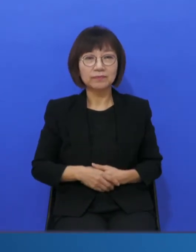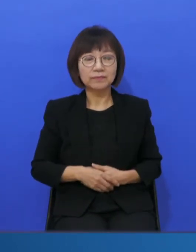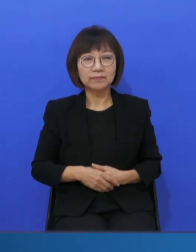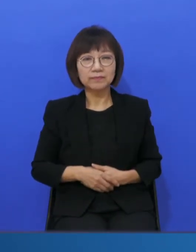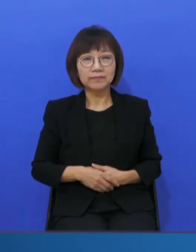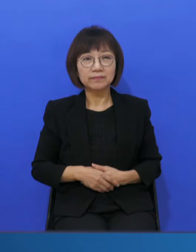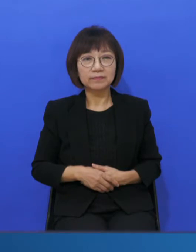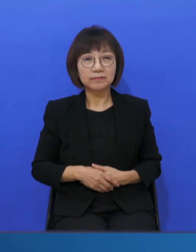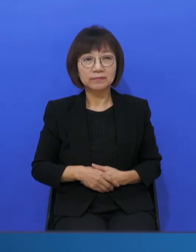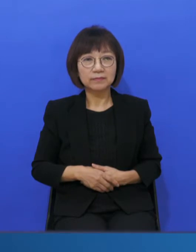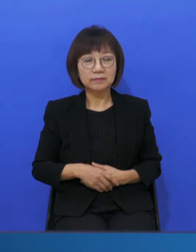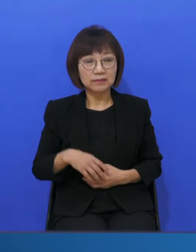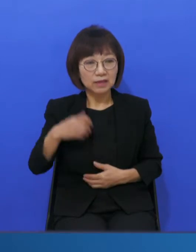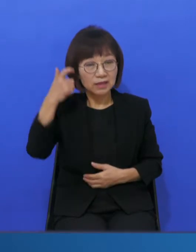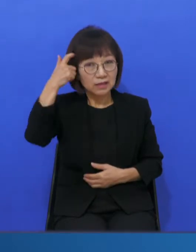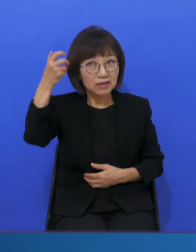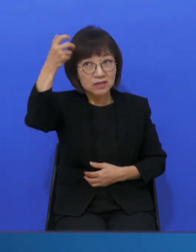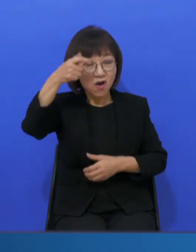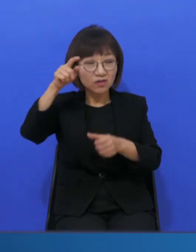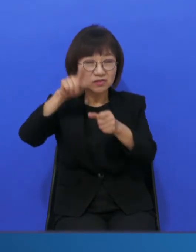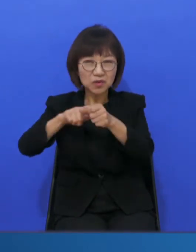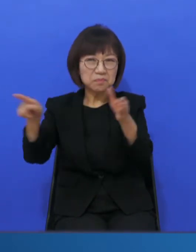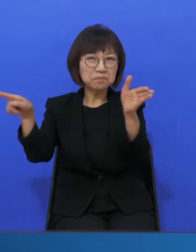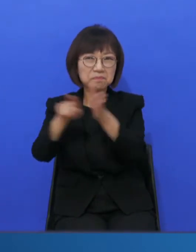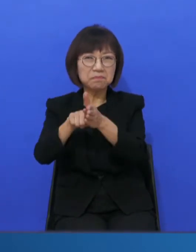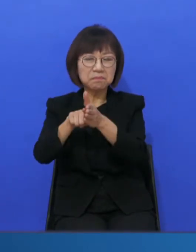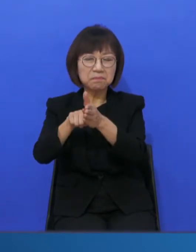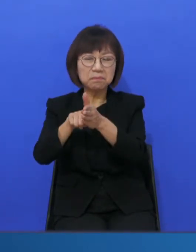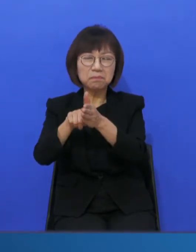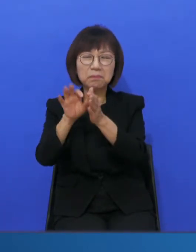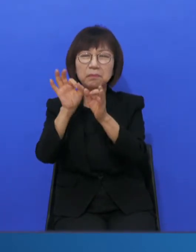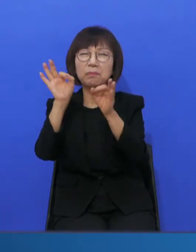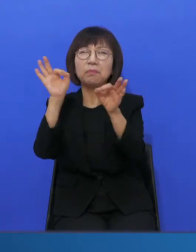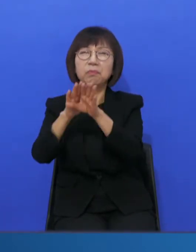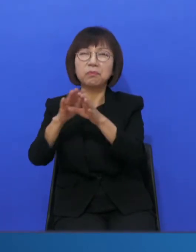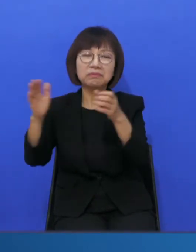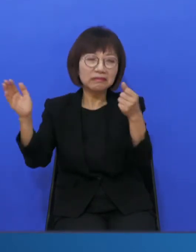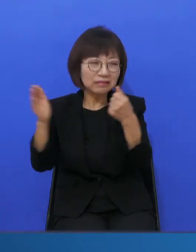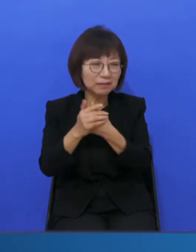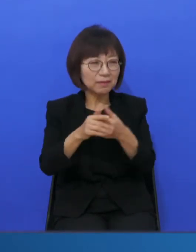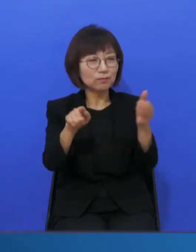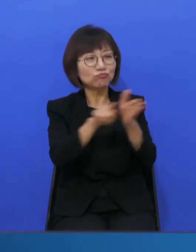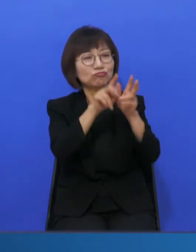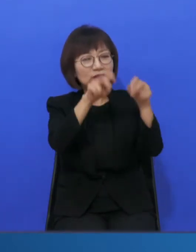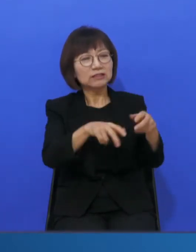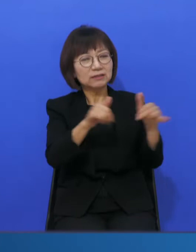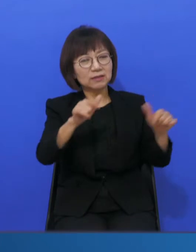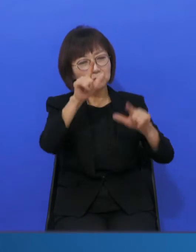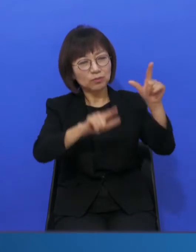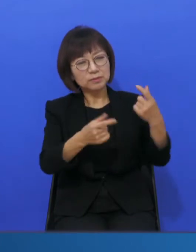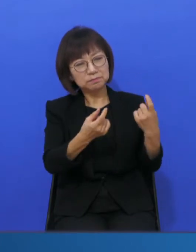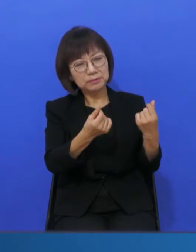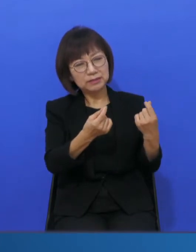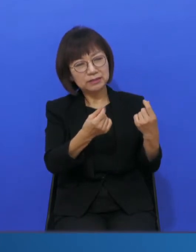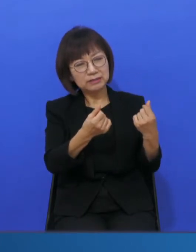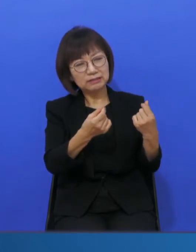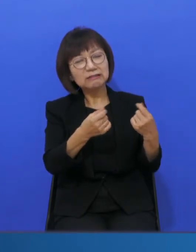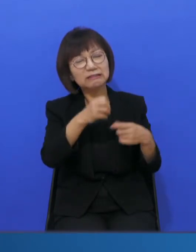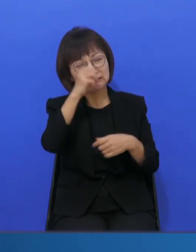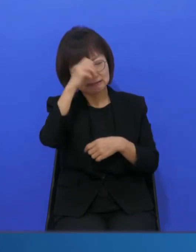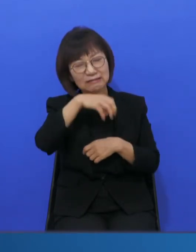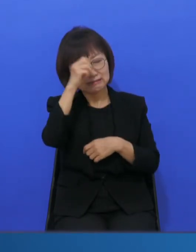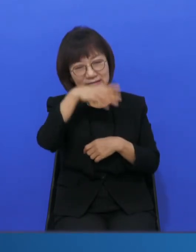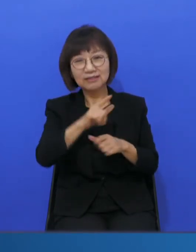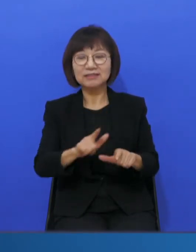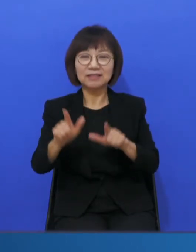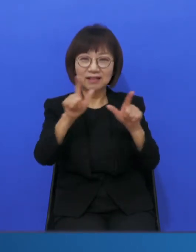믿으니까 불신자처럼 사는 거예요. The problem is that you live your life 그렇죠. as an unbeliever because you do not 믿어야 believe in 됩니다. this. 성경에 있는 중요한 약속은. These important promises you have